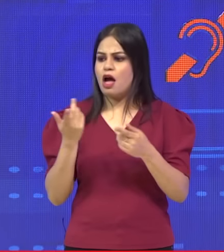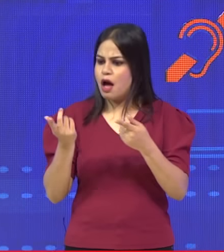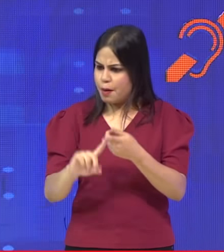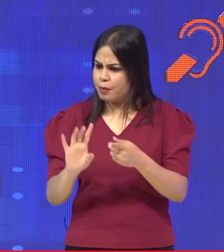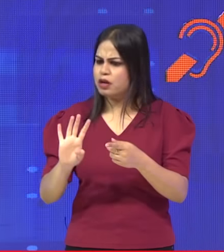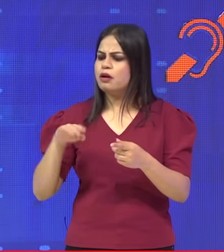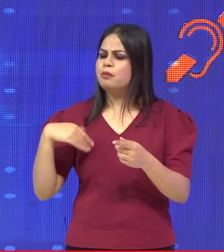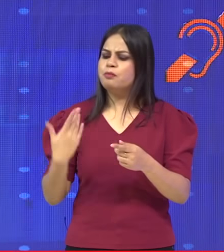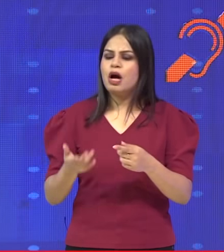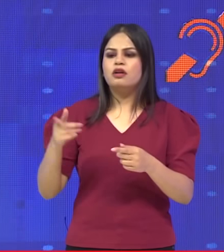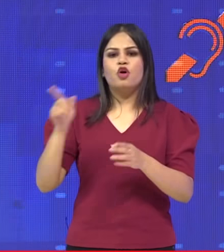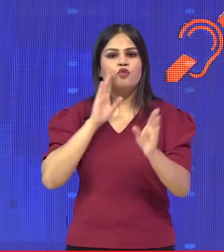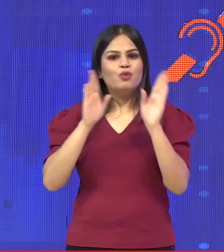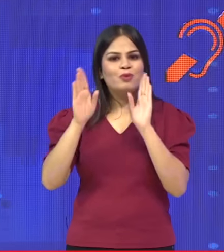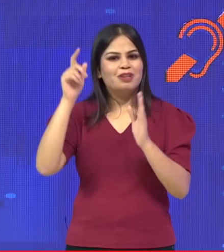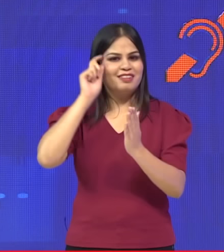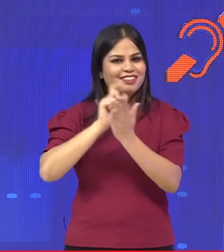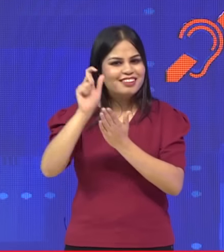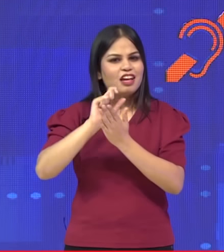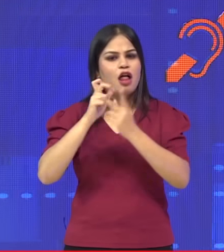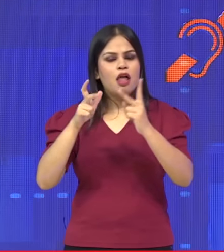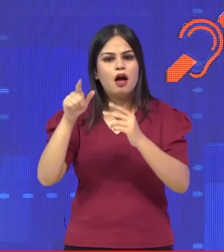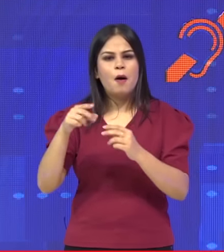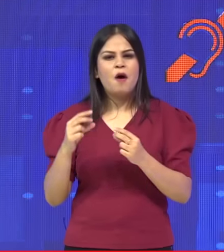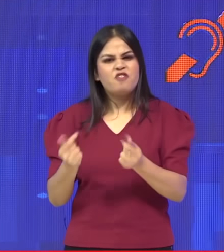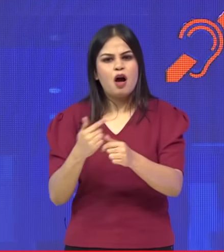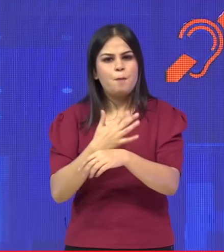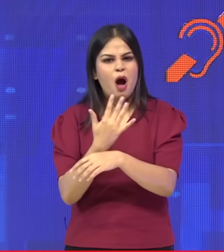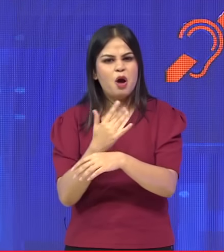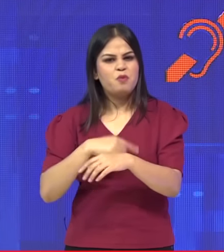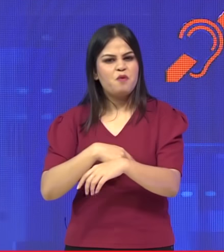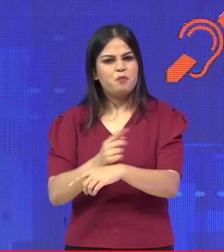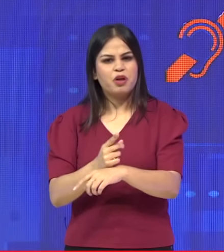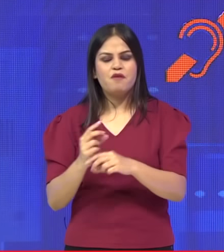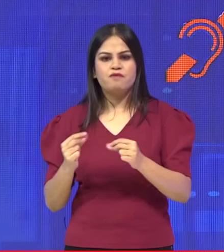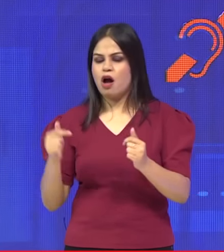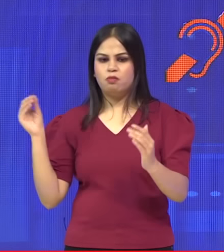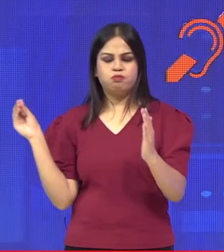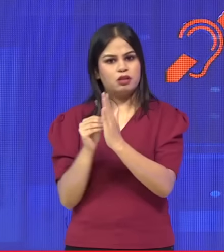जाए तो सोशल मीडिया के ऊपर 5 मिनट में ए जाता है